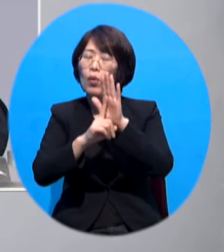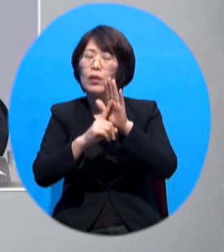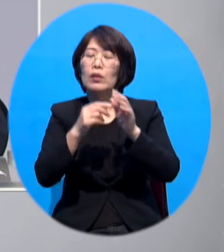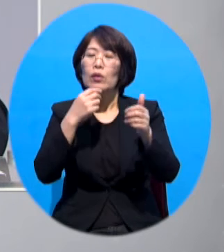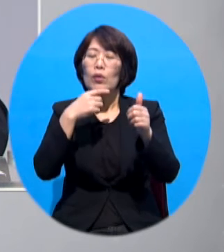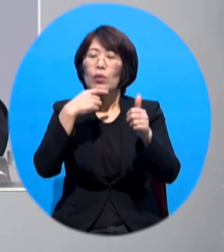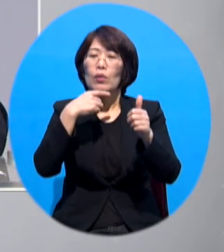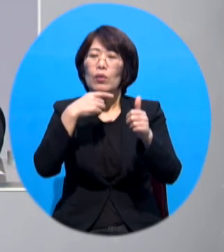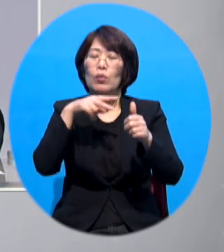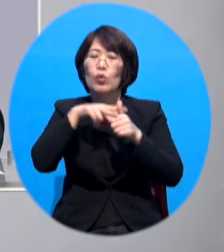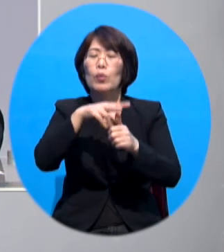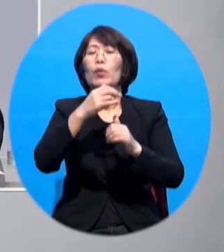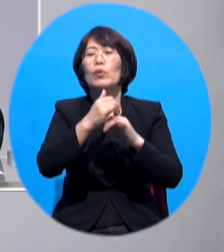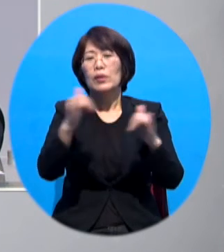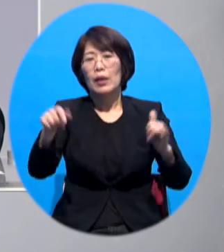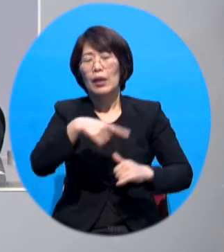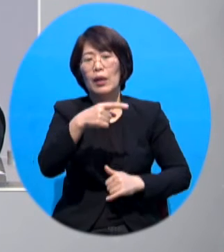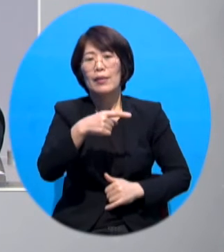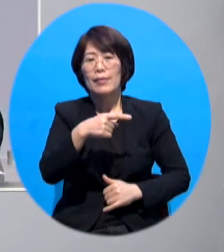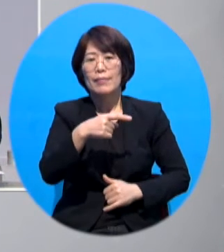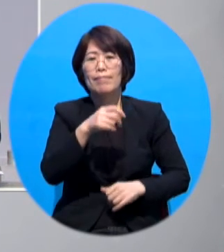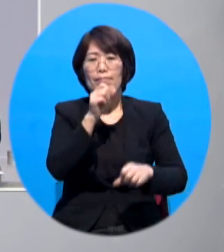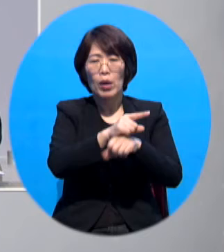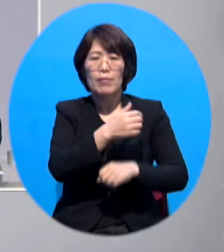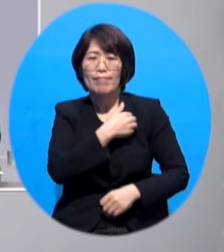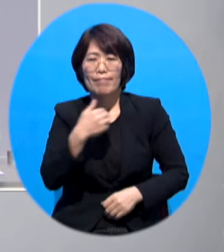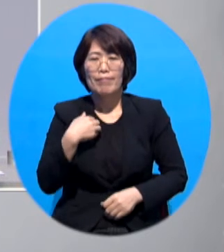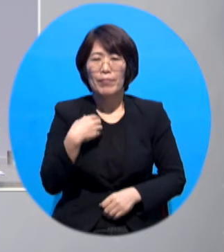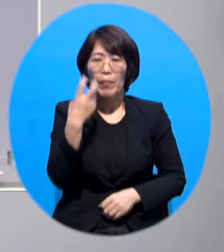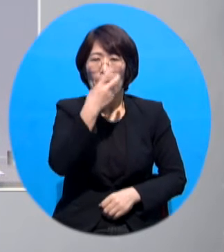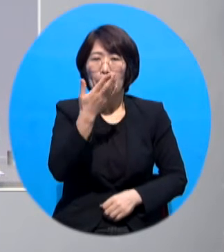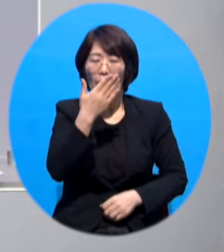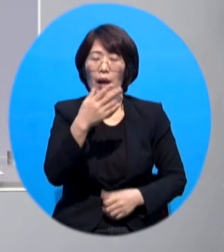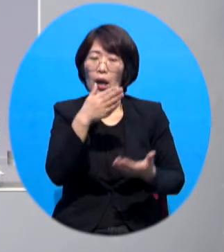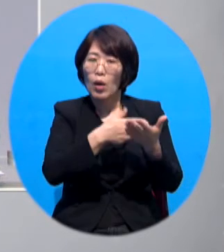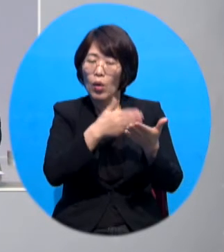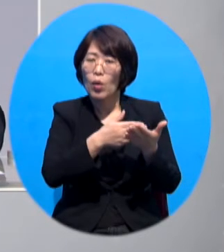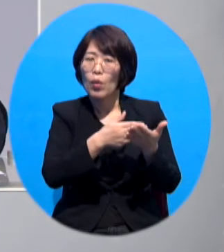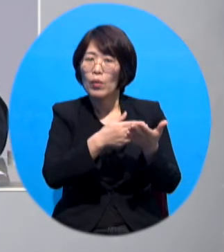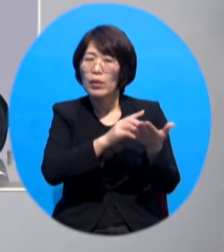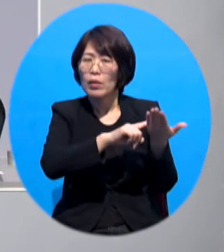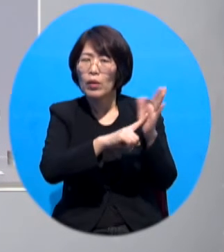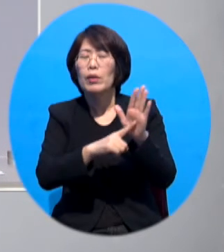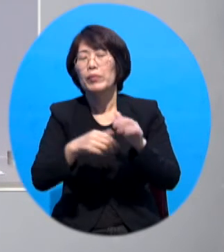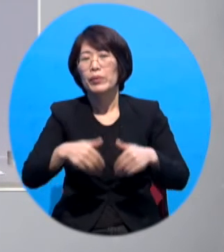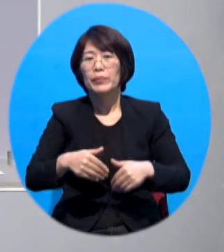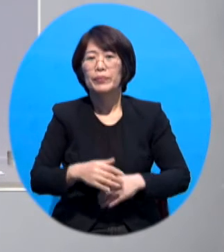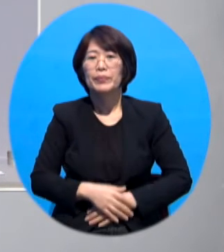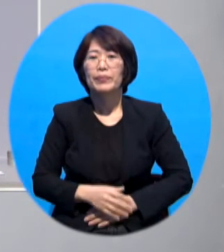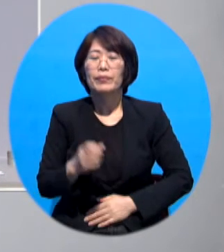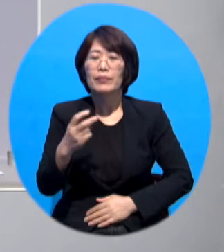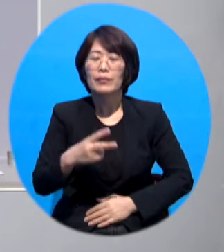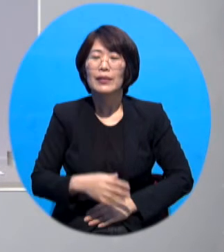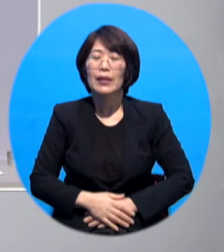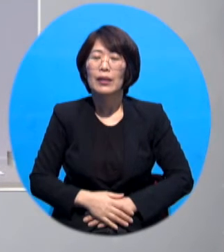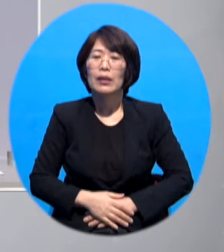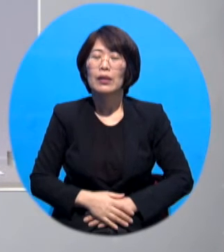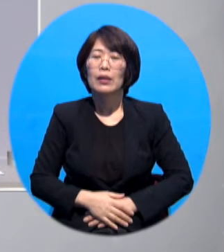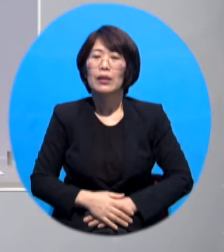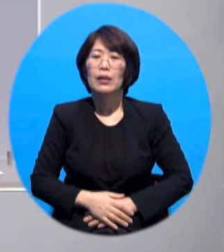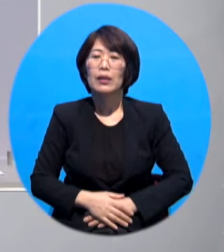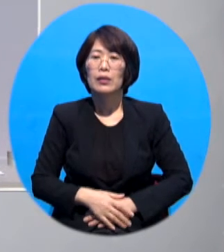이러한 것들을 서 정확하게 파악할 수 있도록 언론보도 라 많은 것들이 이루어졌으면 좋겠구요 어 그러나